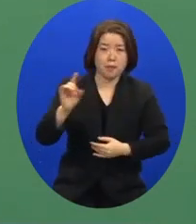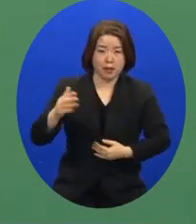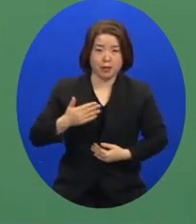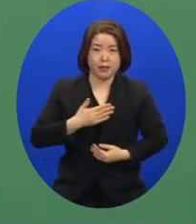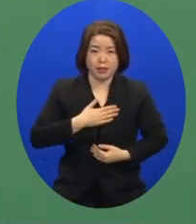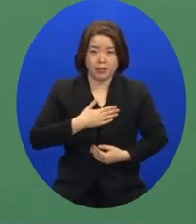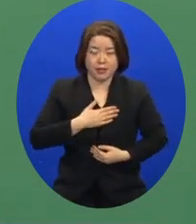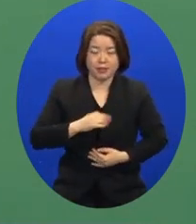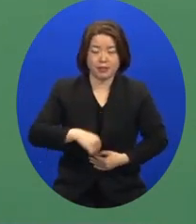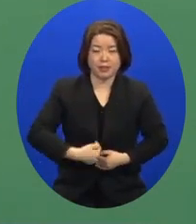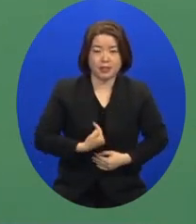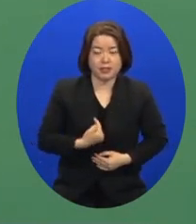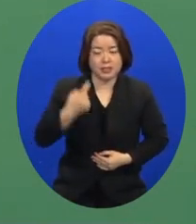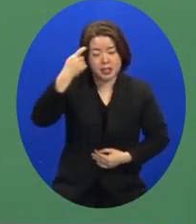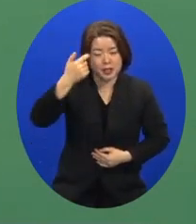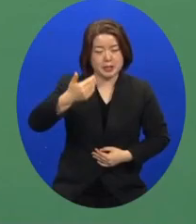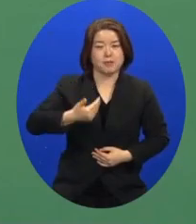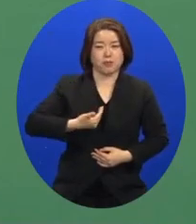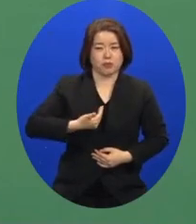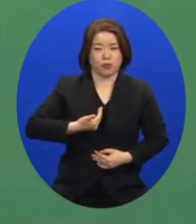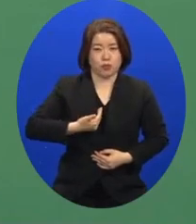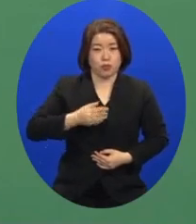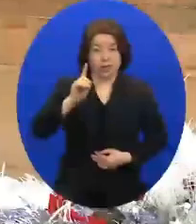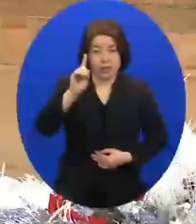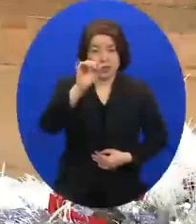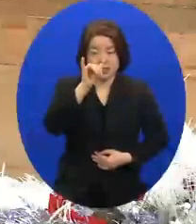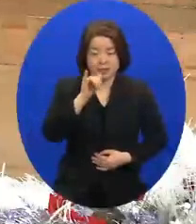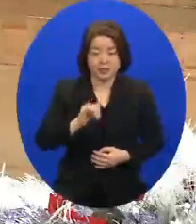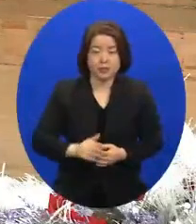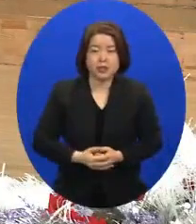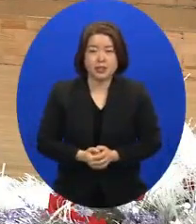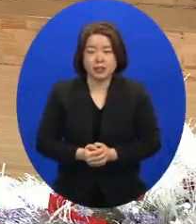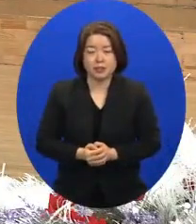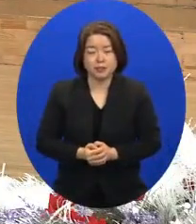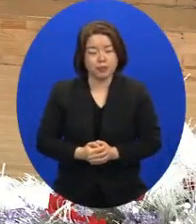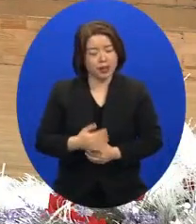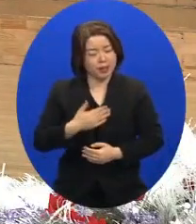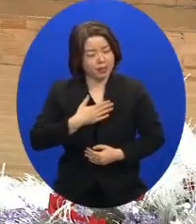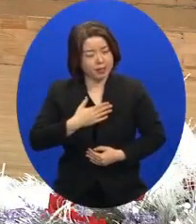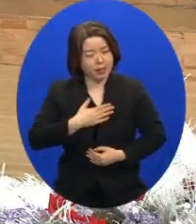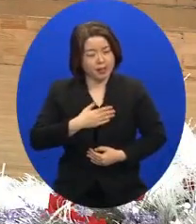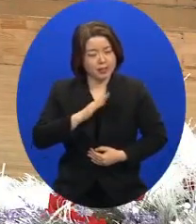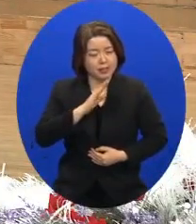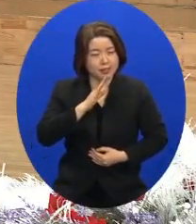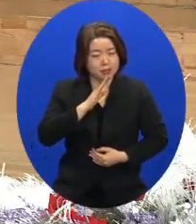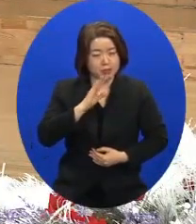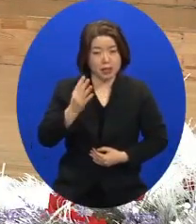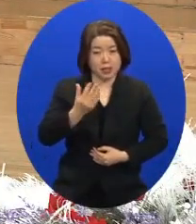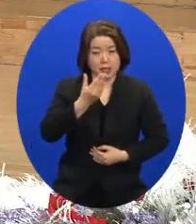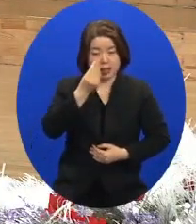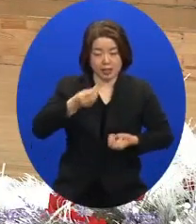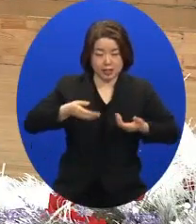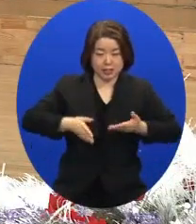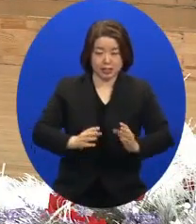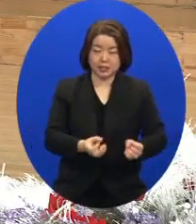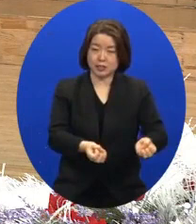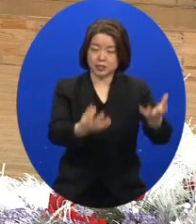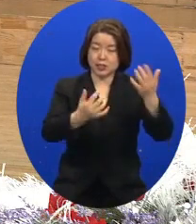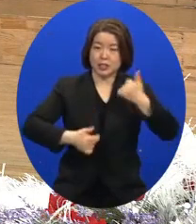저는 저 자신에게 묻는 질문이 있습니다. 너는 정말 성탄절이 기쁘냐 하는